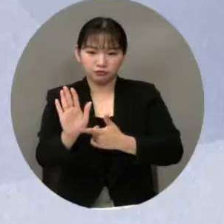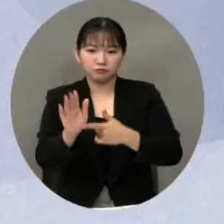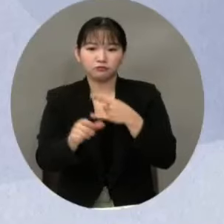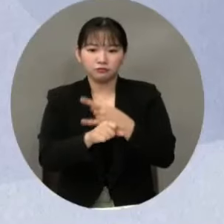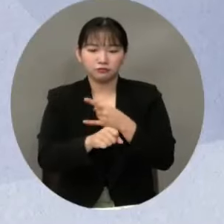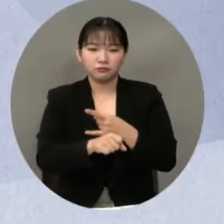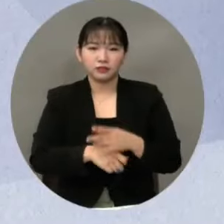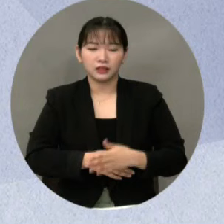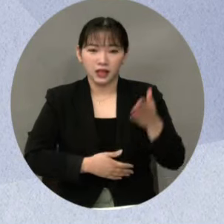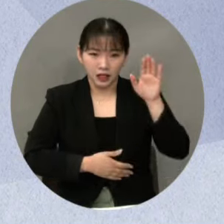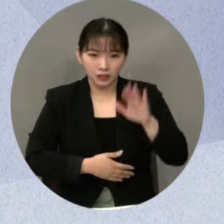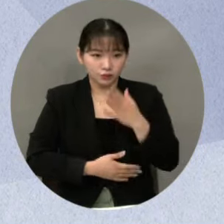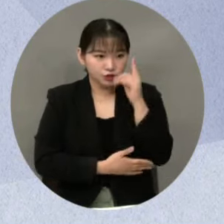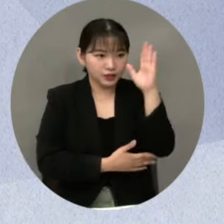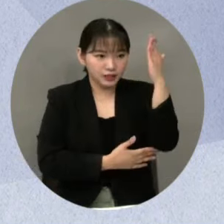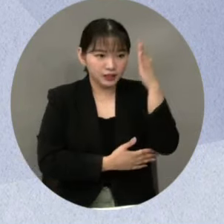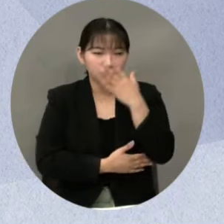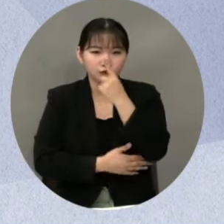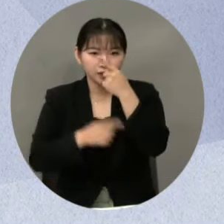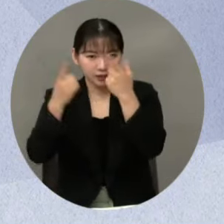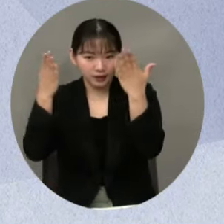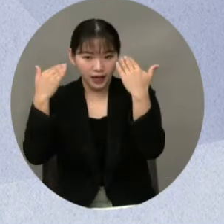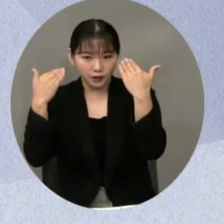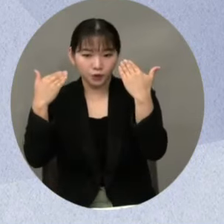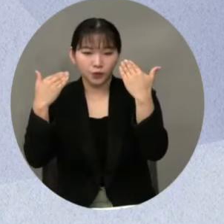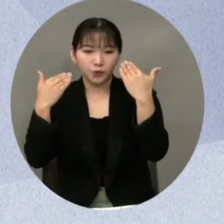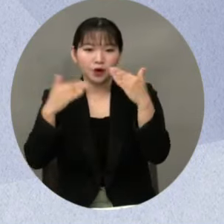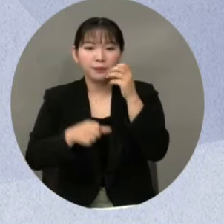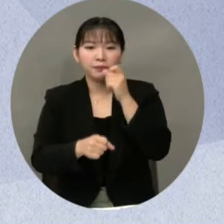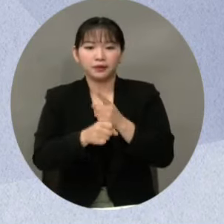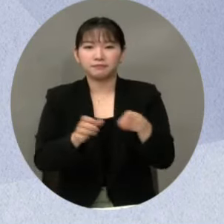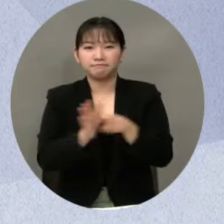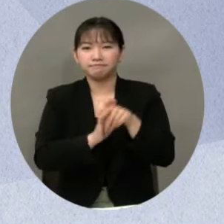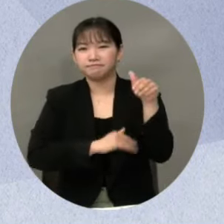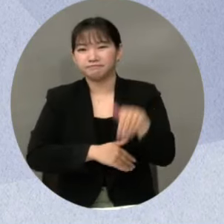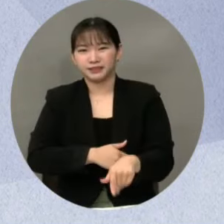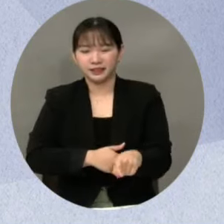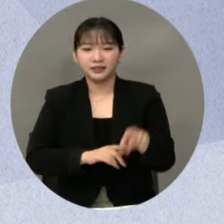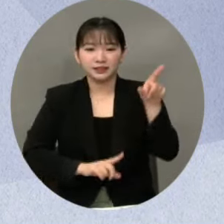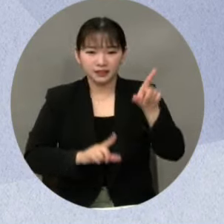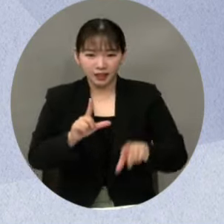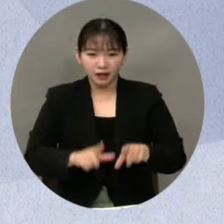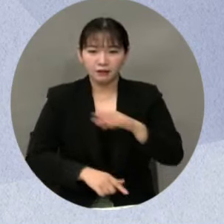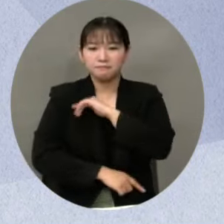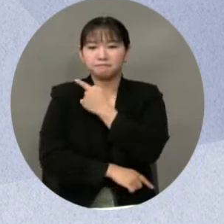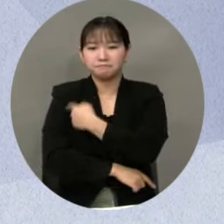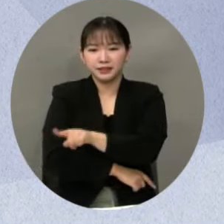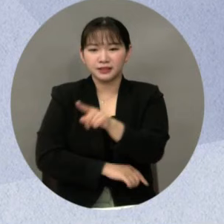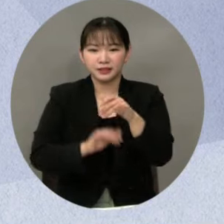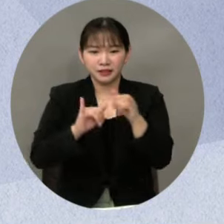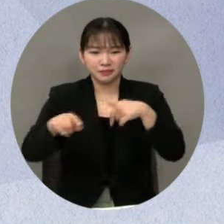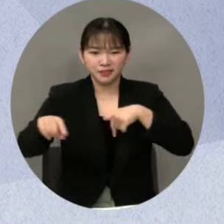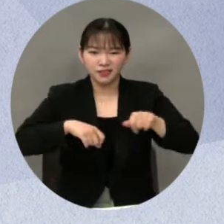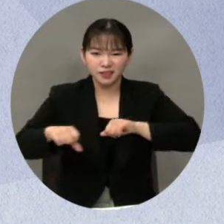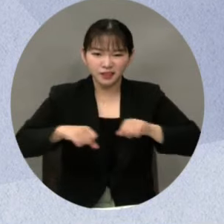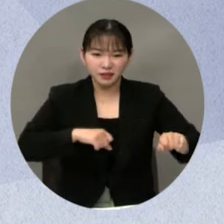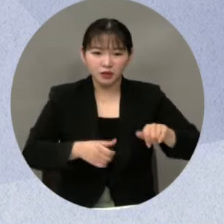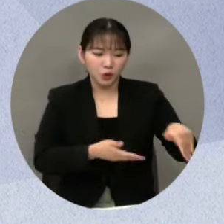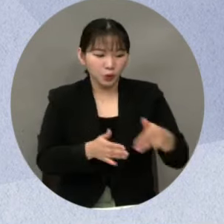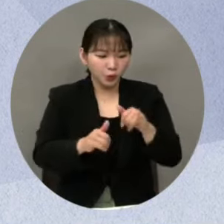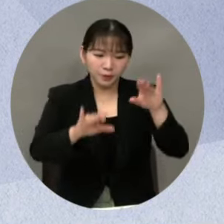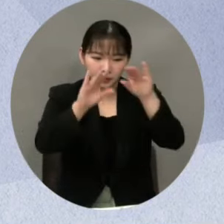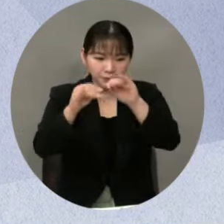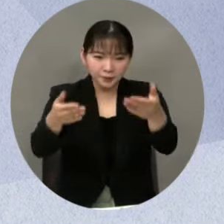공개하겠고요. 하지만 순천시와 순천대학교는 이미 신뢰성이 무너진 상태에서 권한 없는 사람들의 정치 얘기는